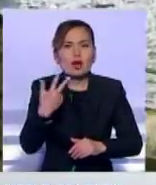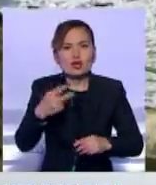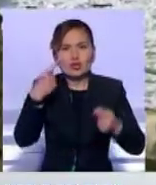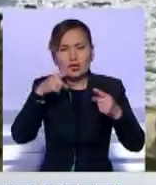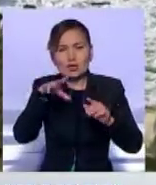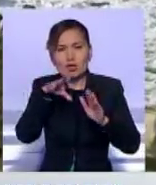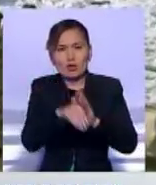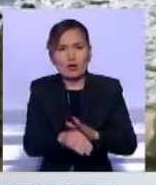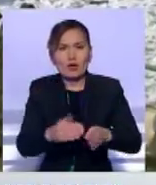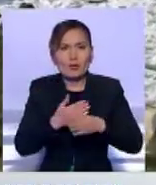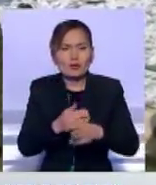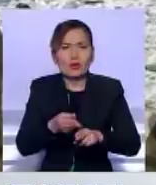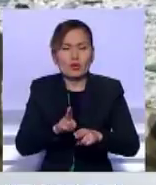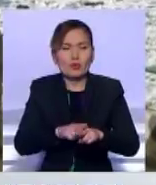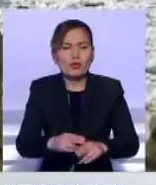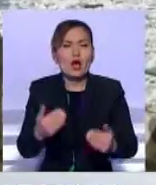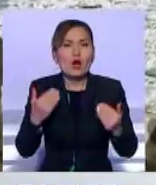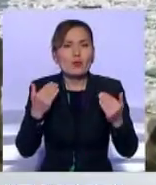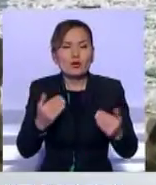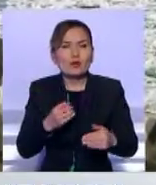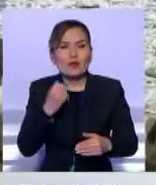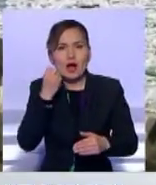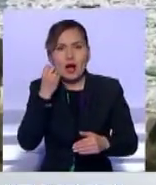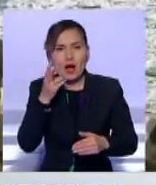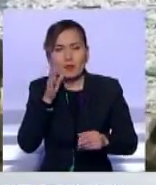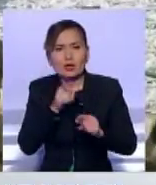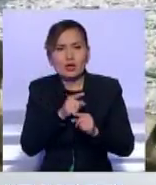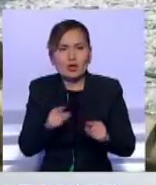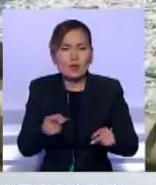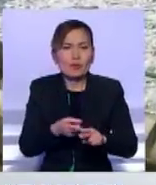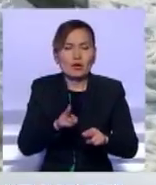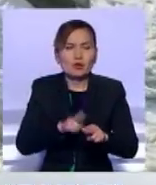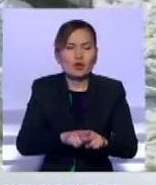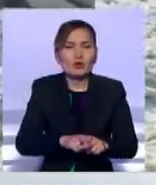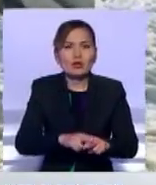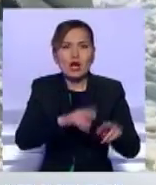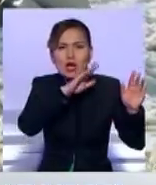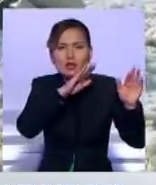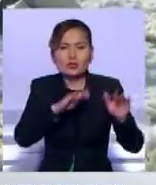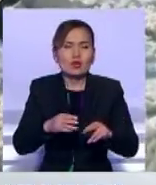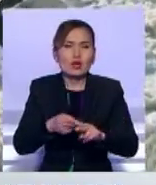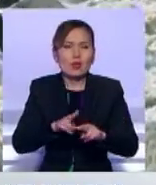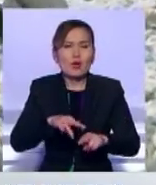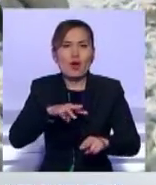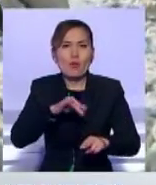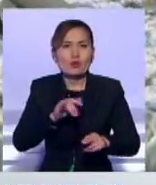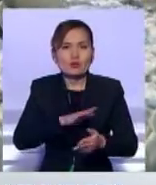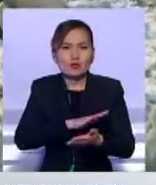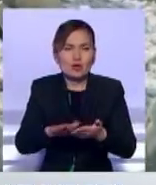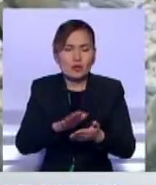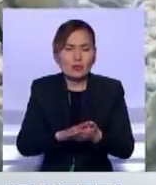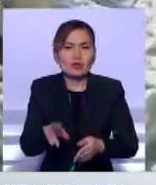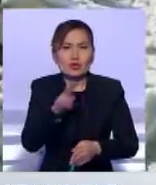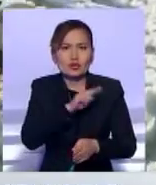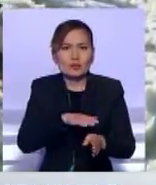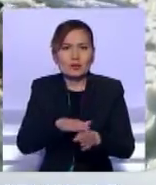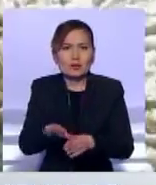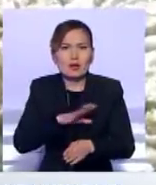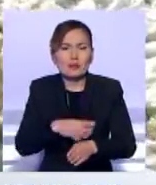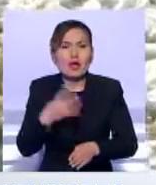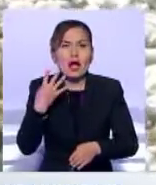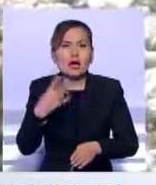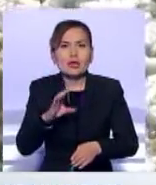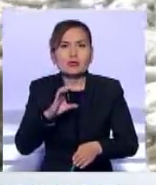жұмылдырылды. Айта кетейік, бүгін түске таяу мұз кептелісін жою үшін дария арнасында жару жұмыстары жүргізілген. Содан кейін су деңгейі